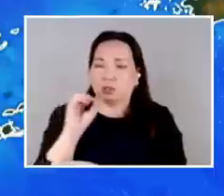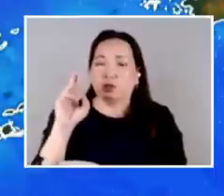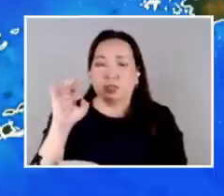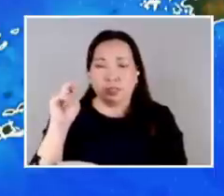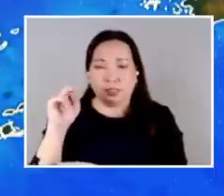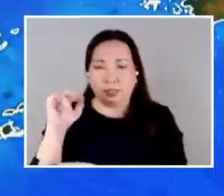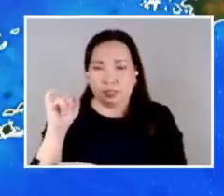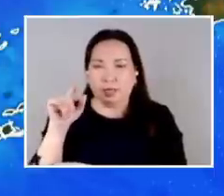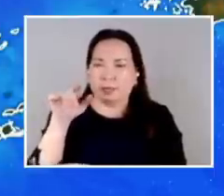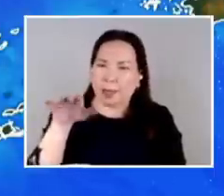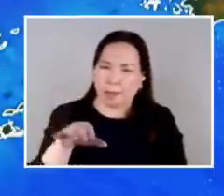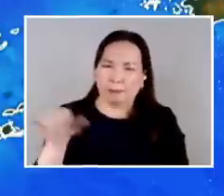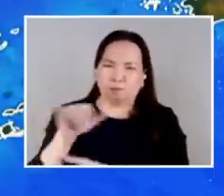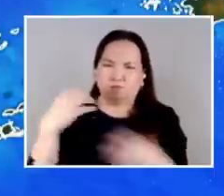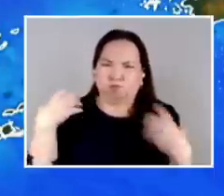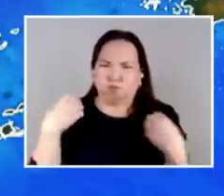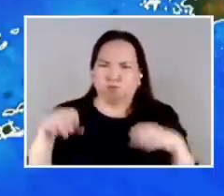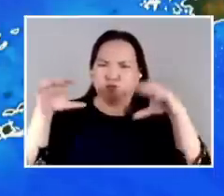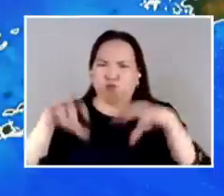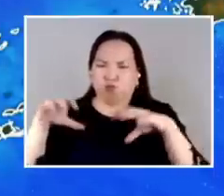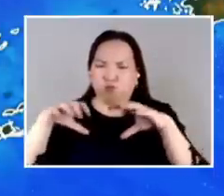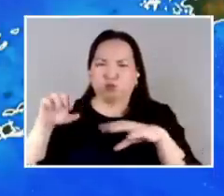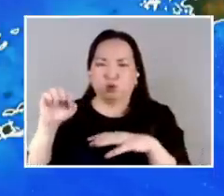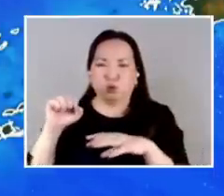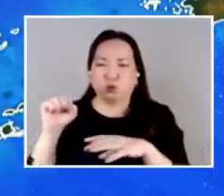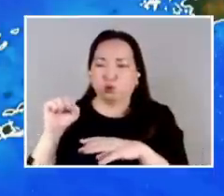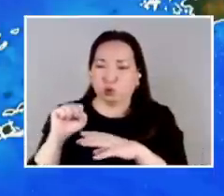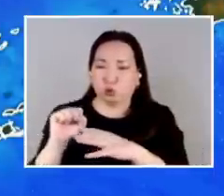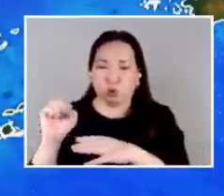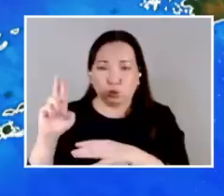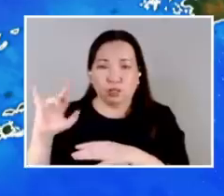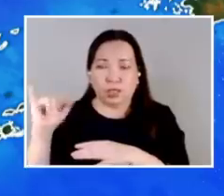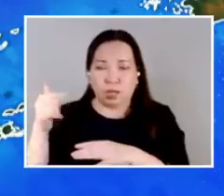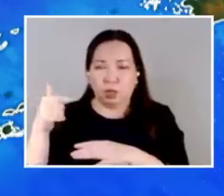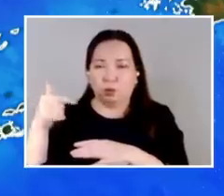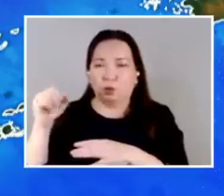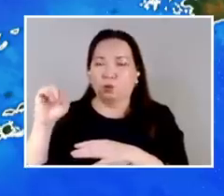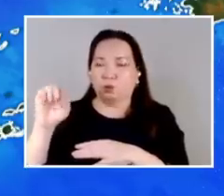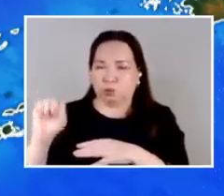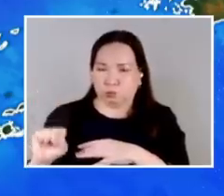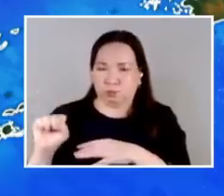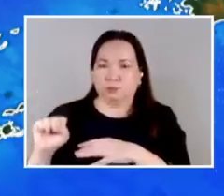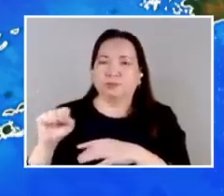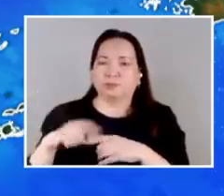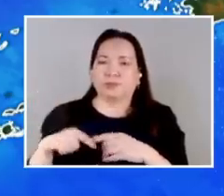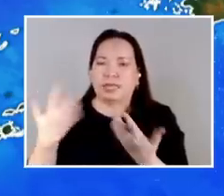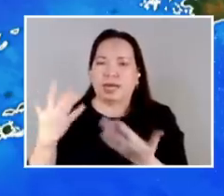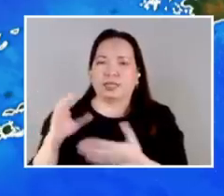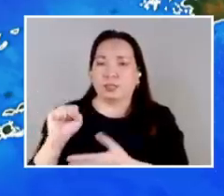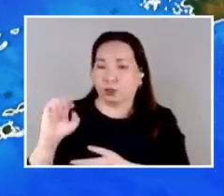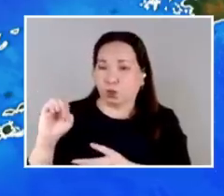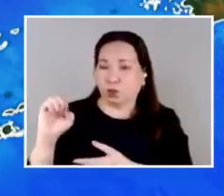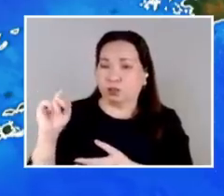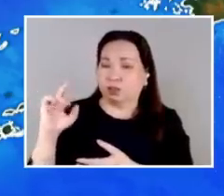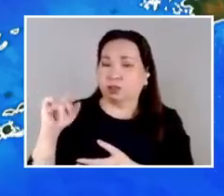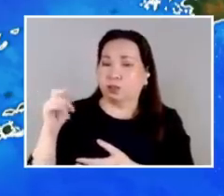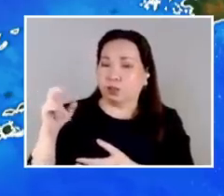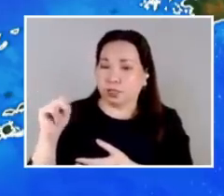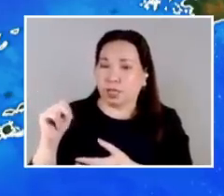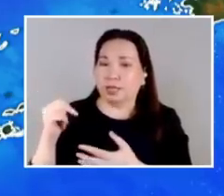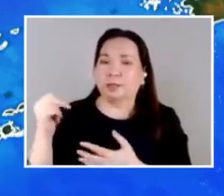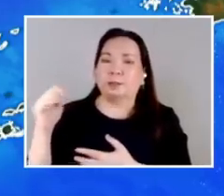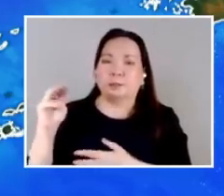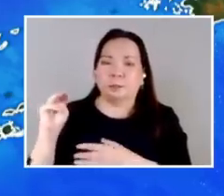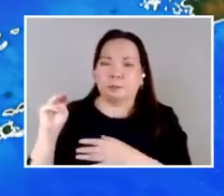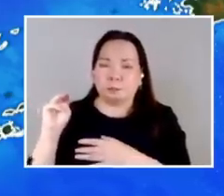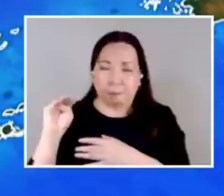ulan sa Surigao del Sur at Agusan del Sur. Meron na rin mga pag-ulan sa hapon sa may Soxargen, Maguindanao at Lanao provinces. At